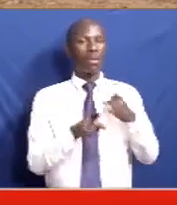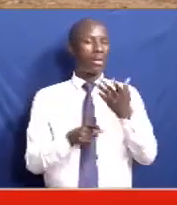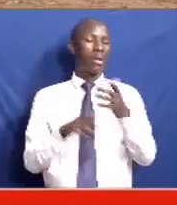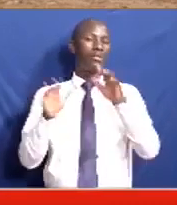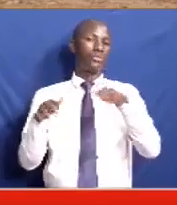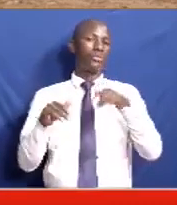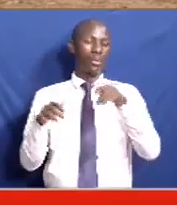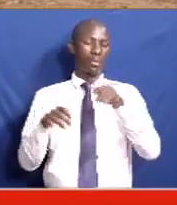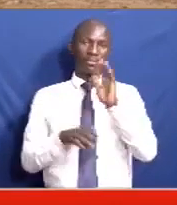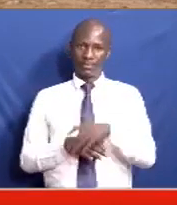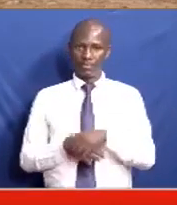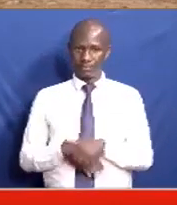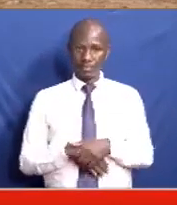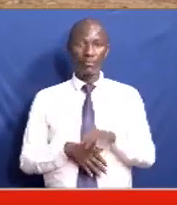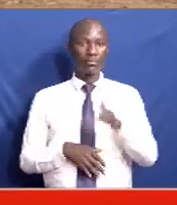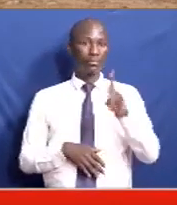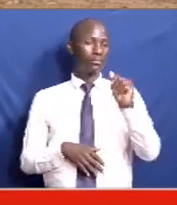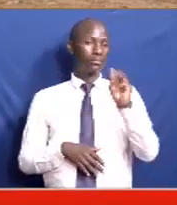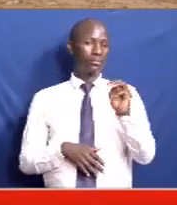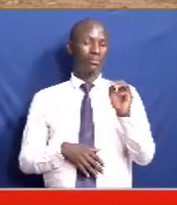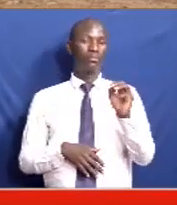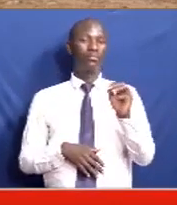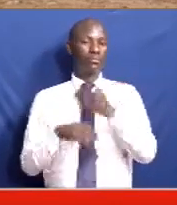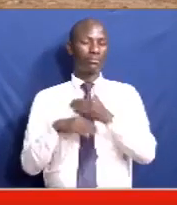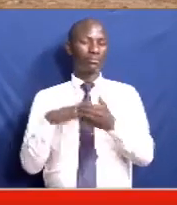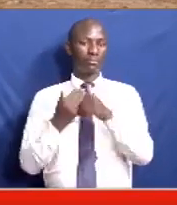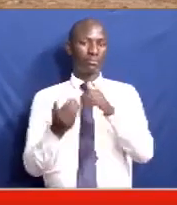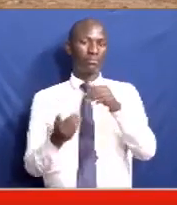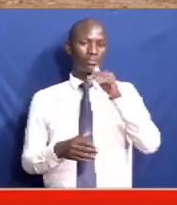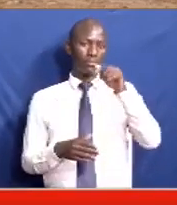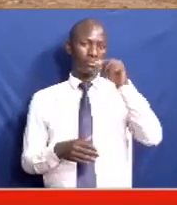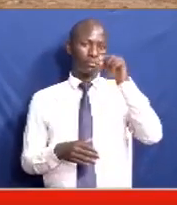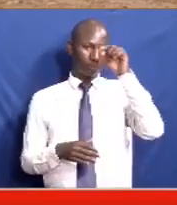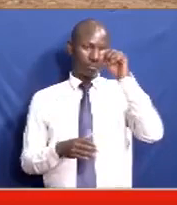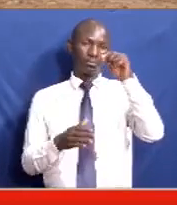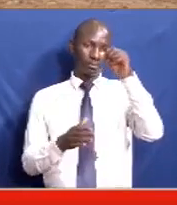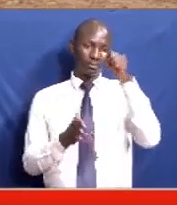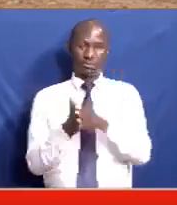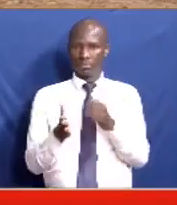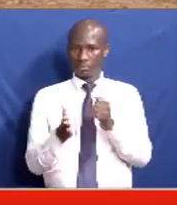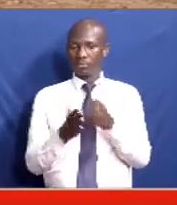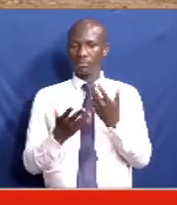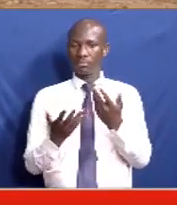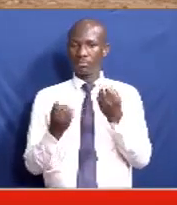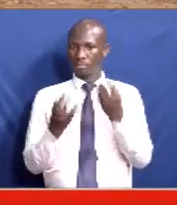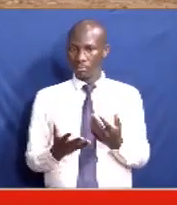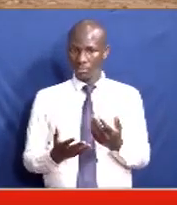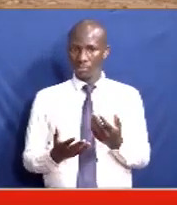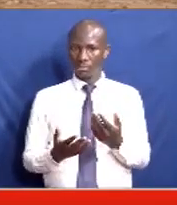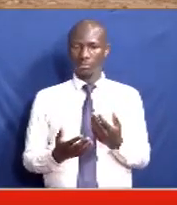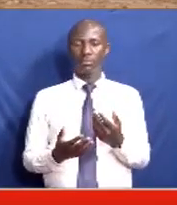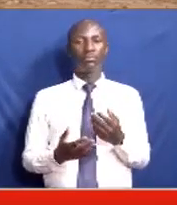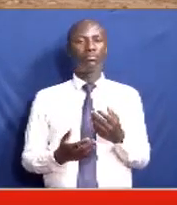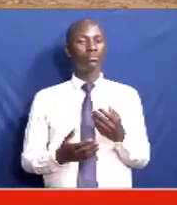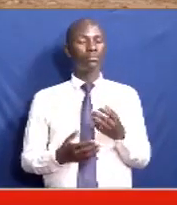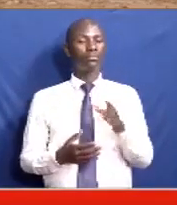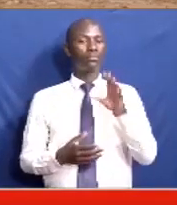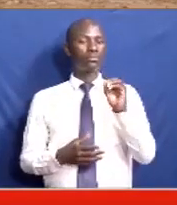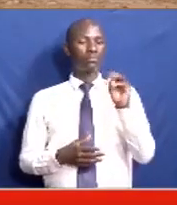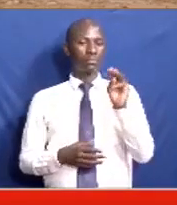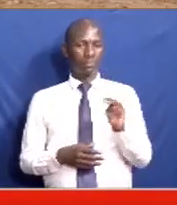miundane yo wa silanga ulawe kwa ni serikali ya kaunti ya Makueni kwa kimanza cha shilingi milioni miongo